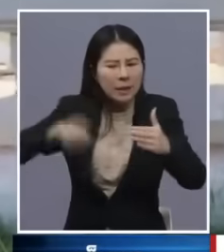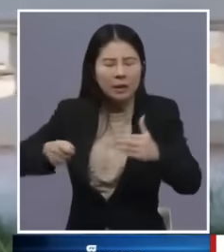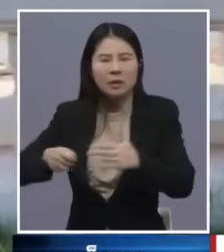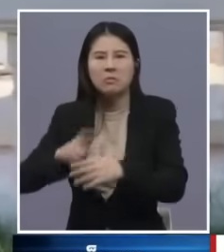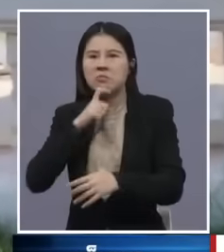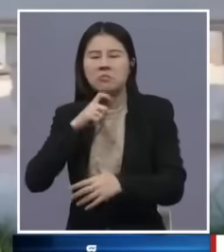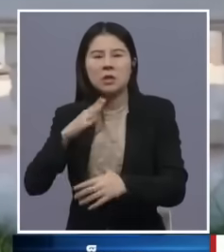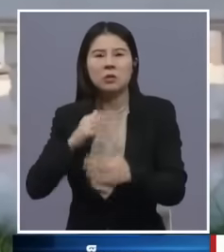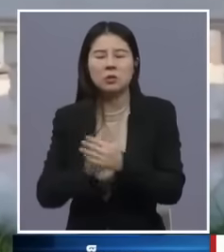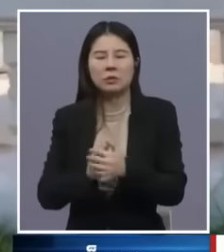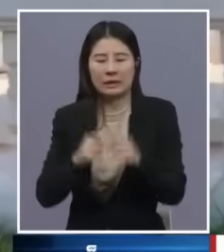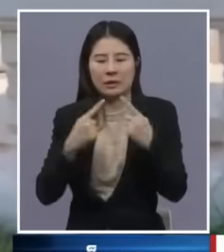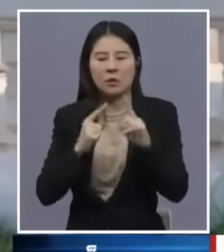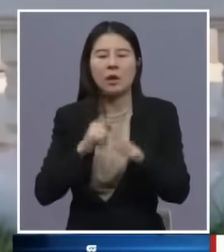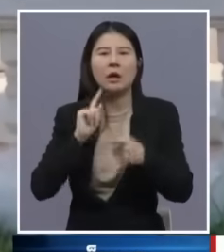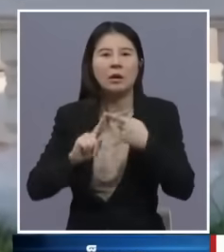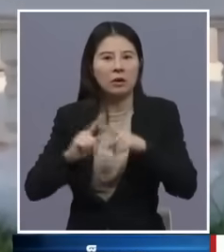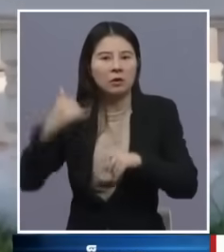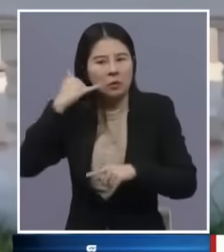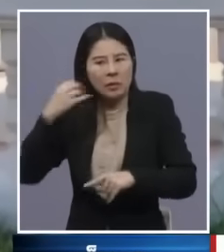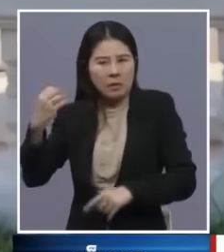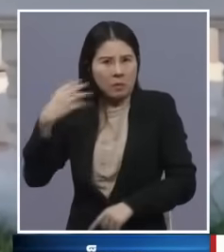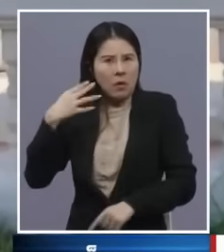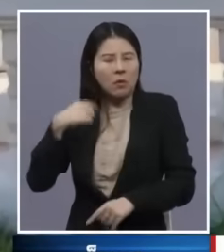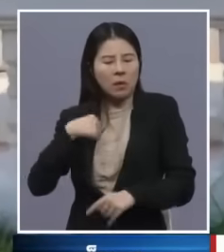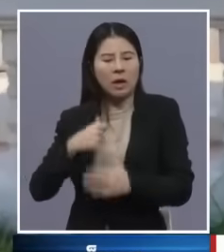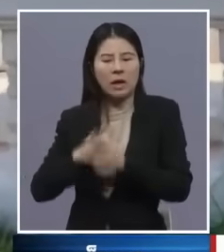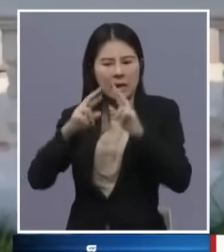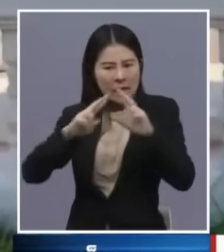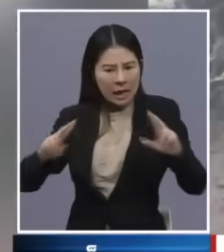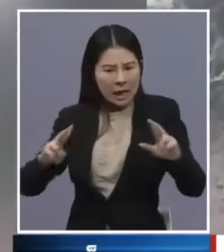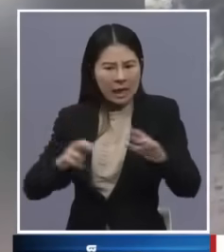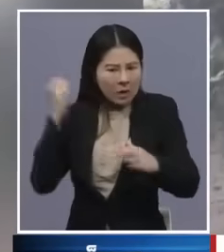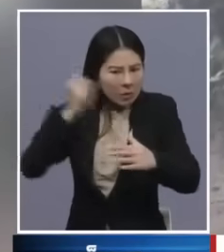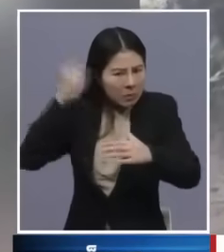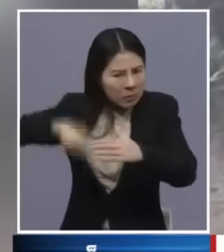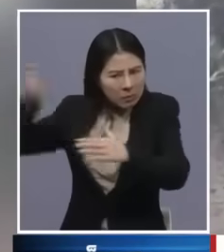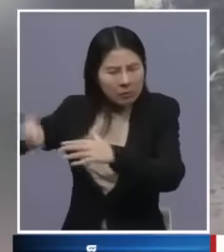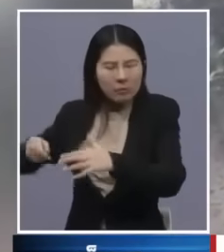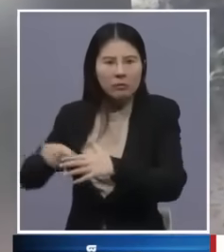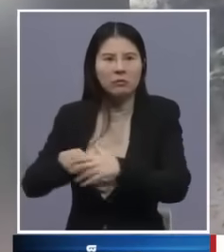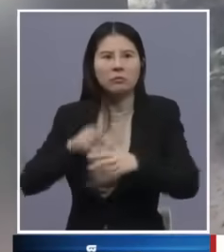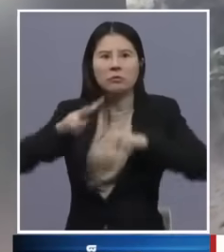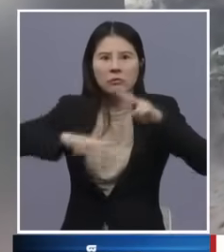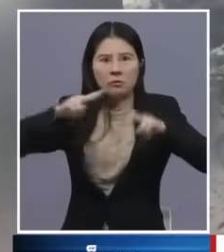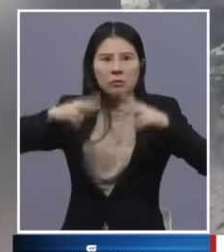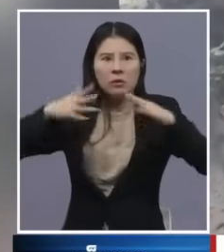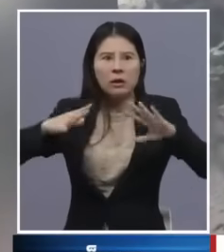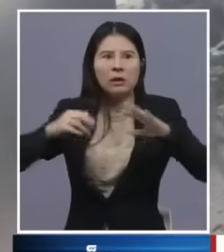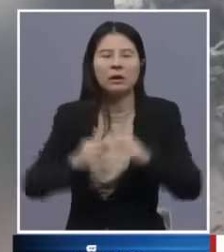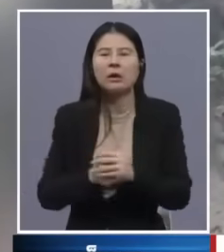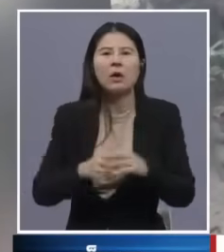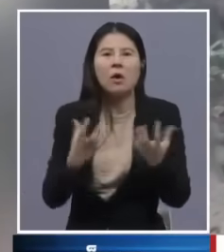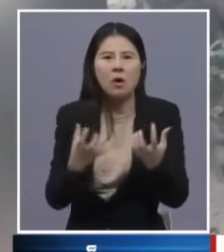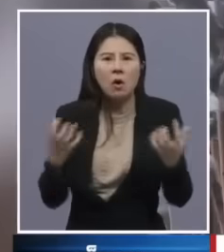ายส้มตำเนี่ยโดนรื้อของหมดแล้วตอนแรกยังคิดว่าน่าจะเป็นขโมยหรือเปล่าแต่พอไปตรวจสอบดูปรากฏว่าไม่มีอะไรถูกข